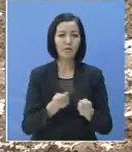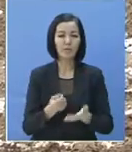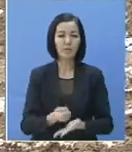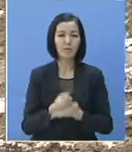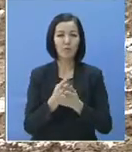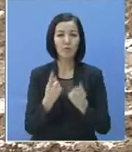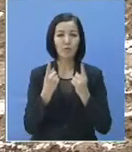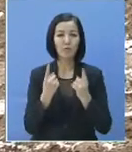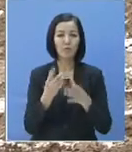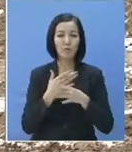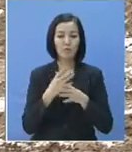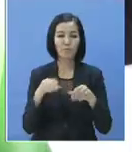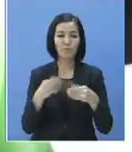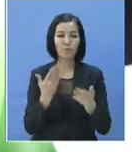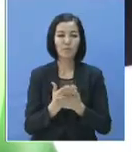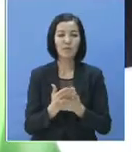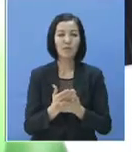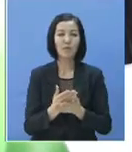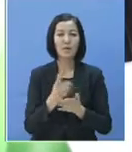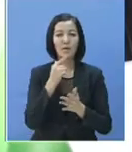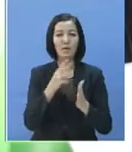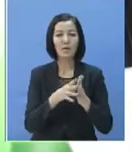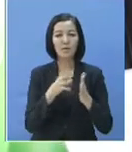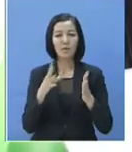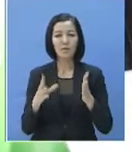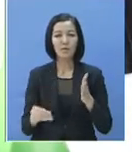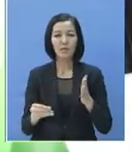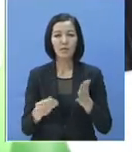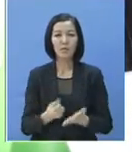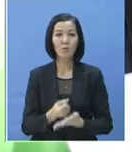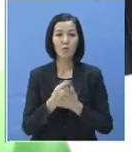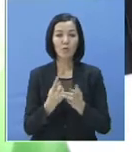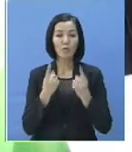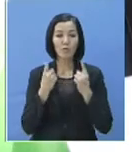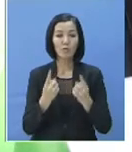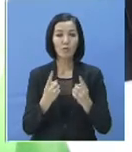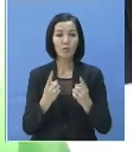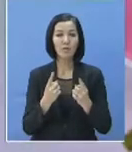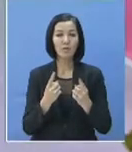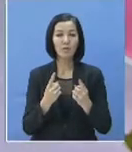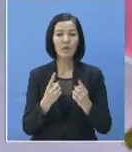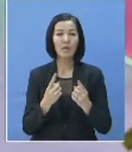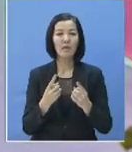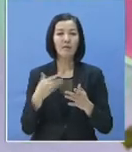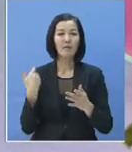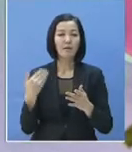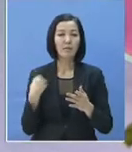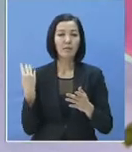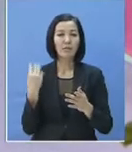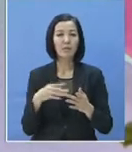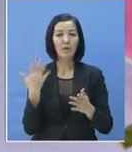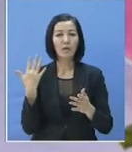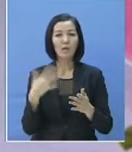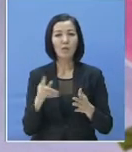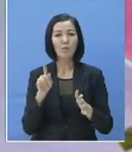осы крестьянарға көмек жасап жатқанда. Қызылша қалаулы дақыл, қолдау зор. Тұқым 50, тыңайтқыштар 40-50%